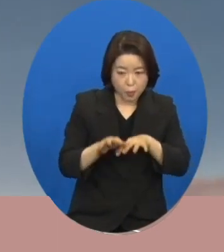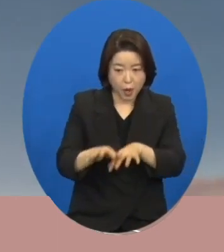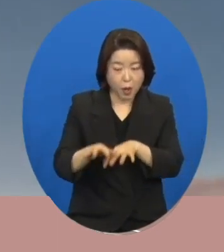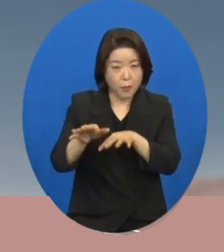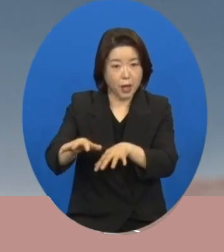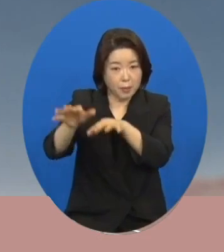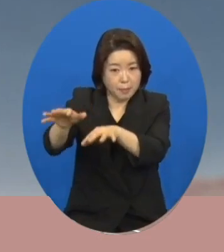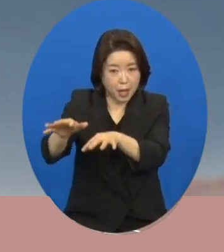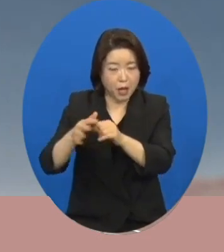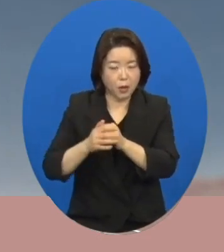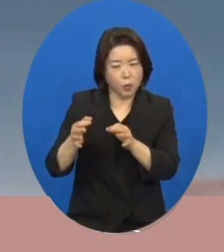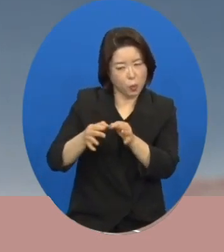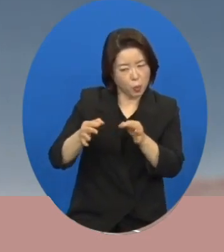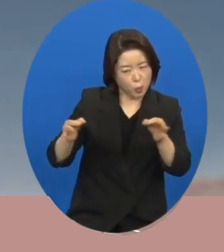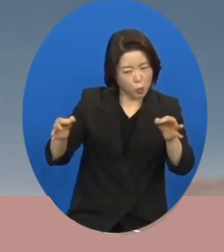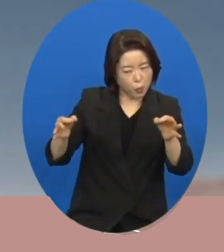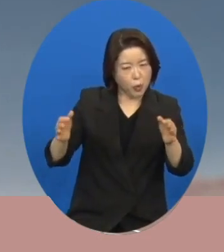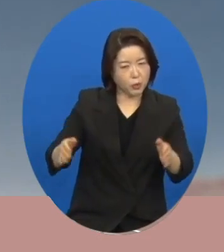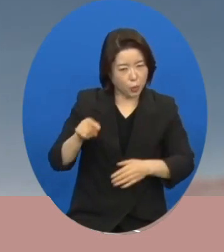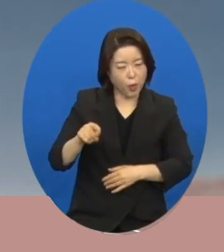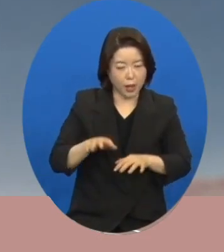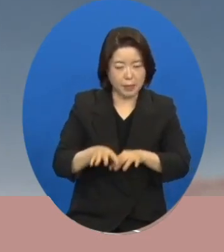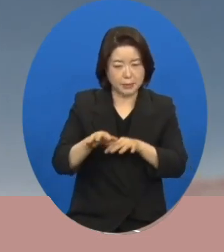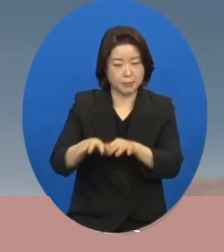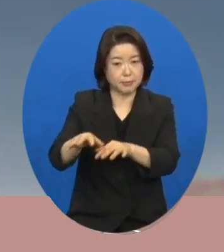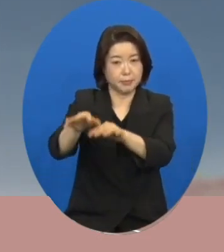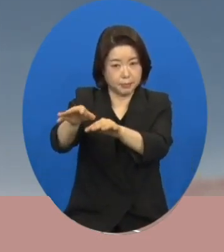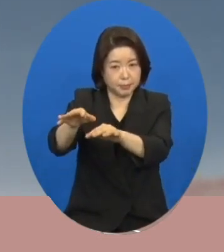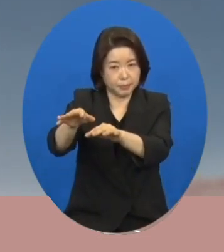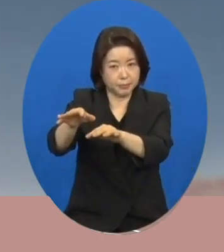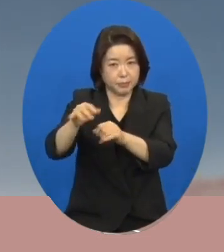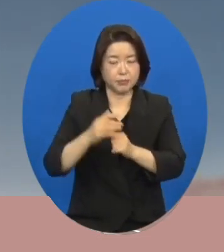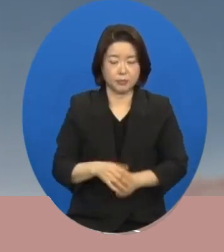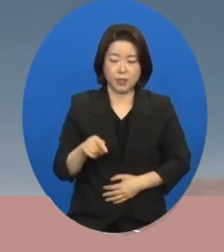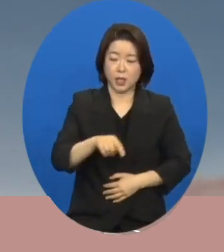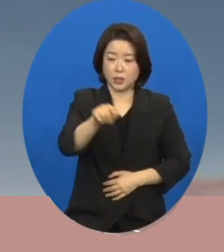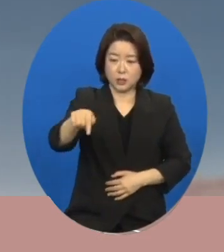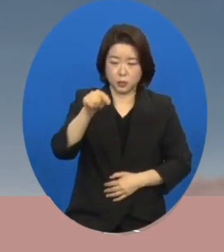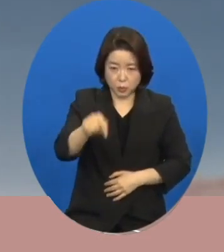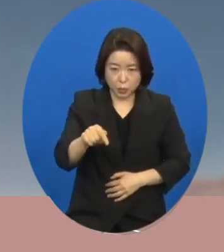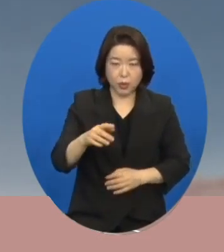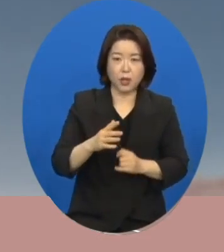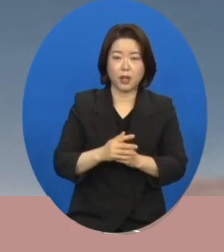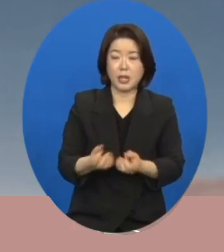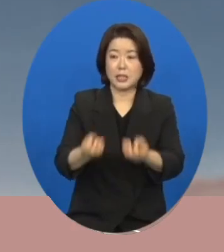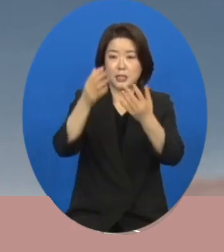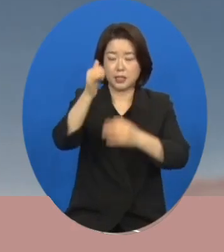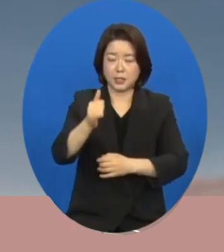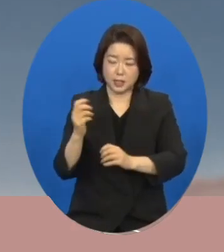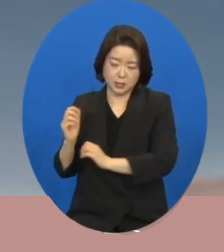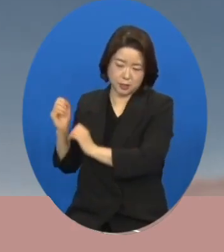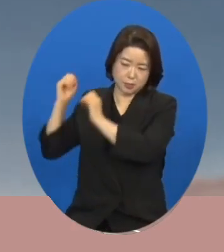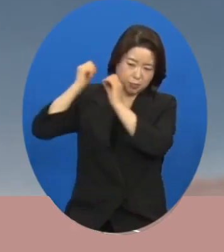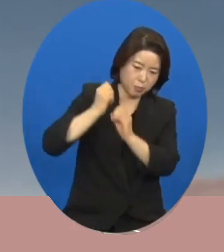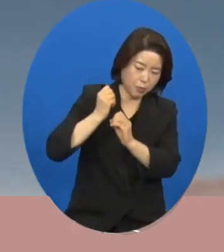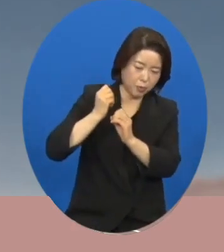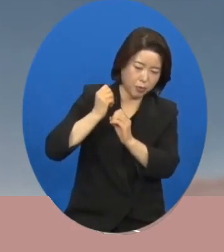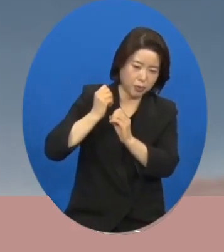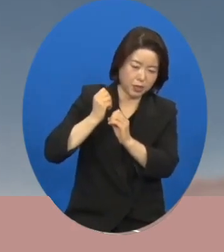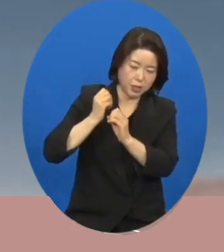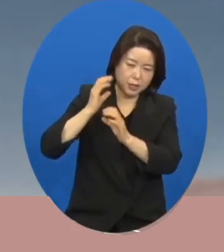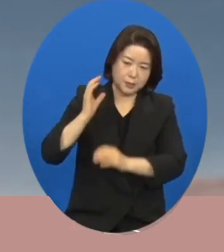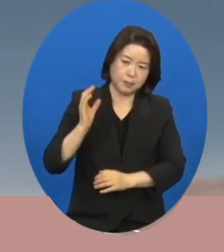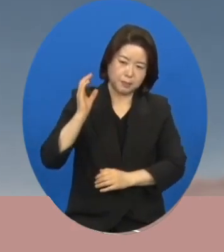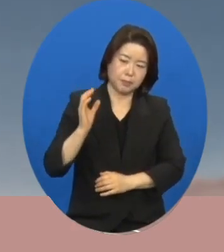오랜 시간이 걸렸을 겁니다 그러나 그 가운데 여전히 제사장들은 순종하여서 언약궤를 매고